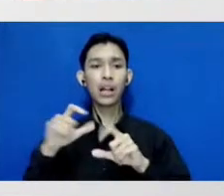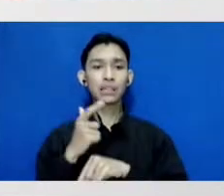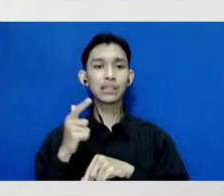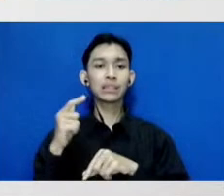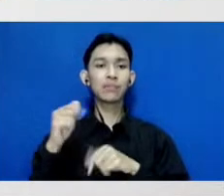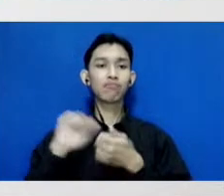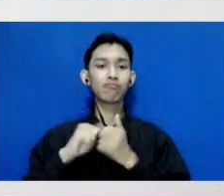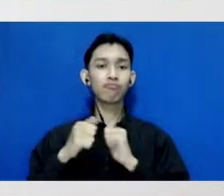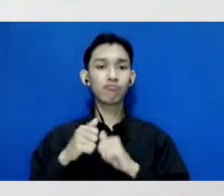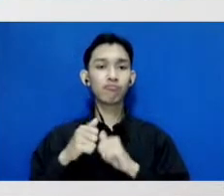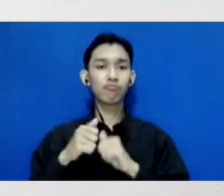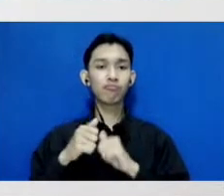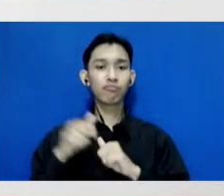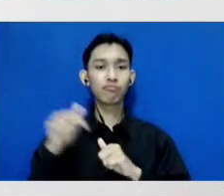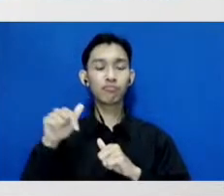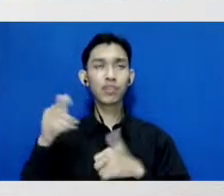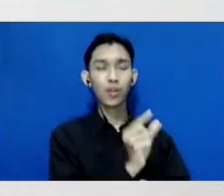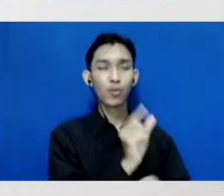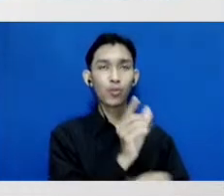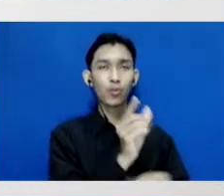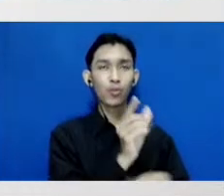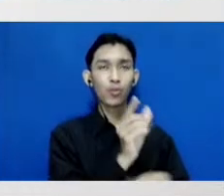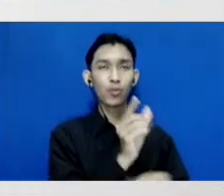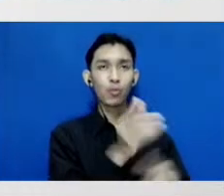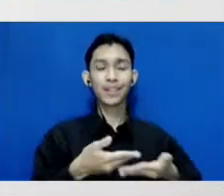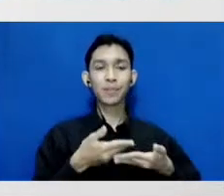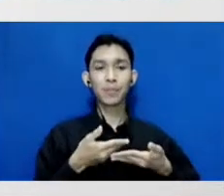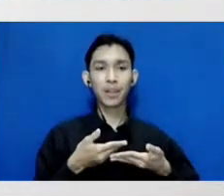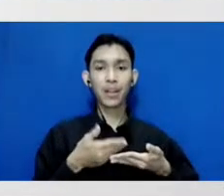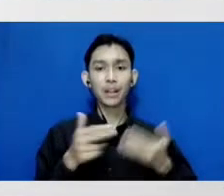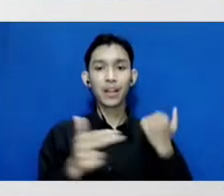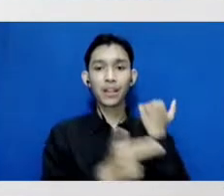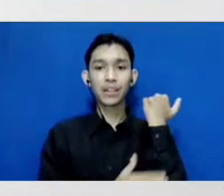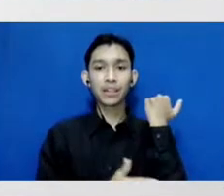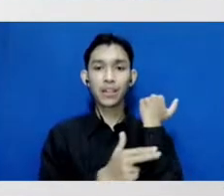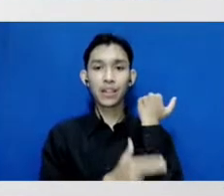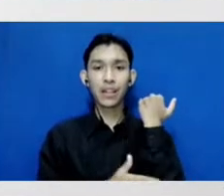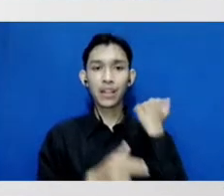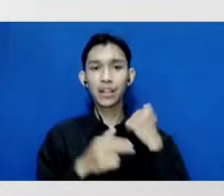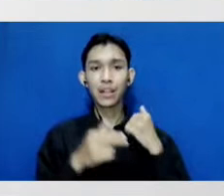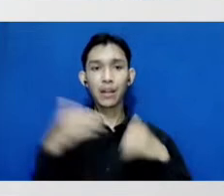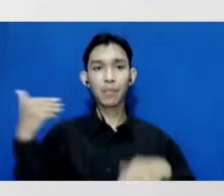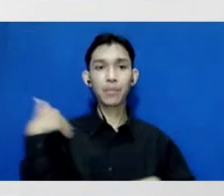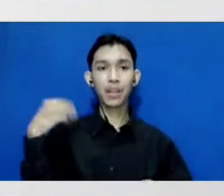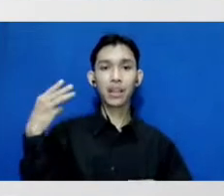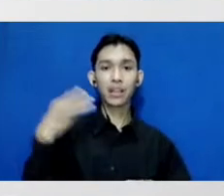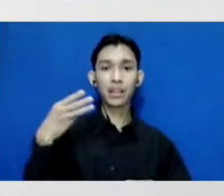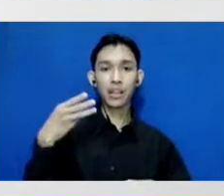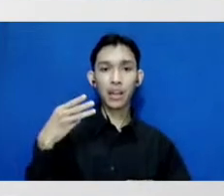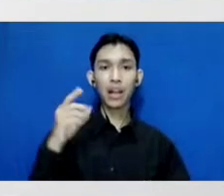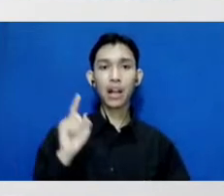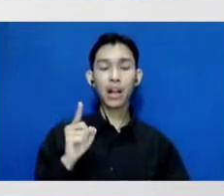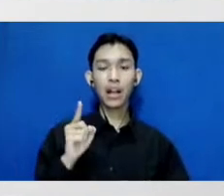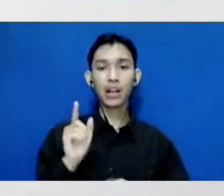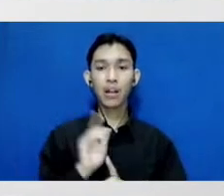EU menerima bahwa negara pihak ketiga memiliki level proteksi perlindungan data yang setara,